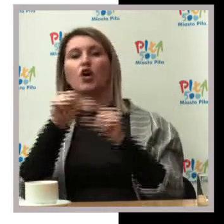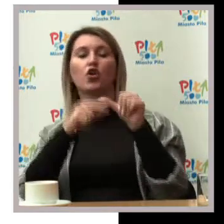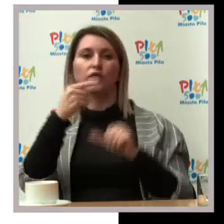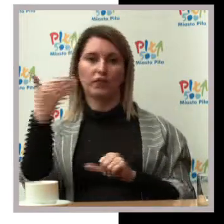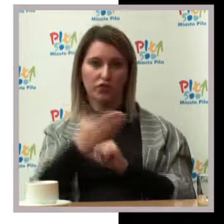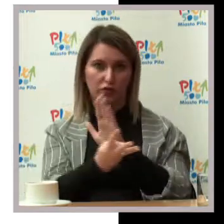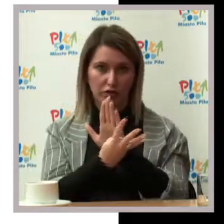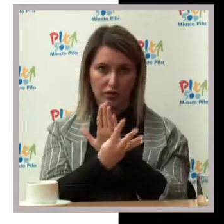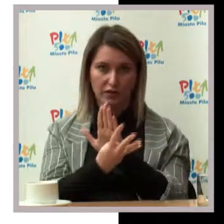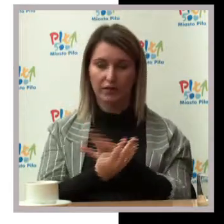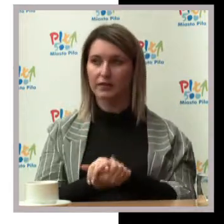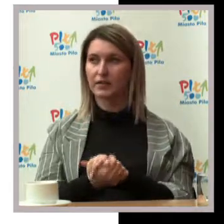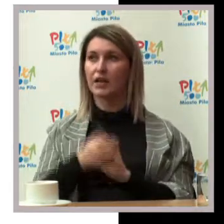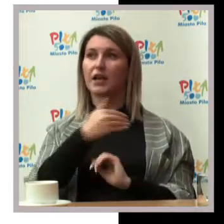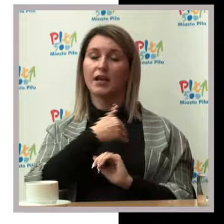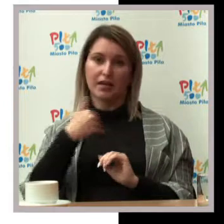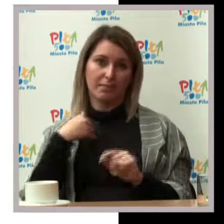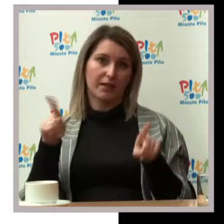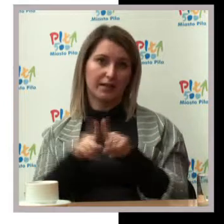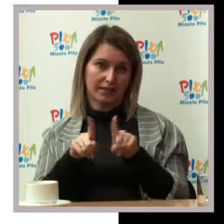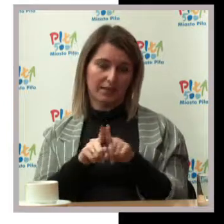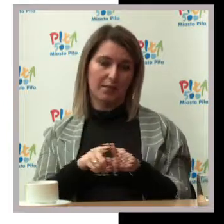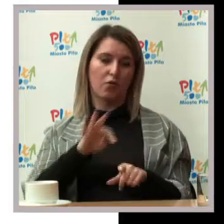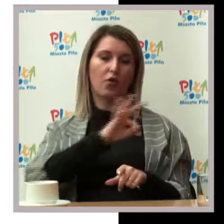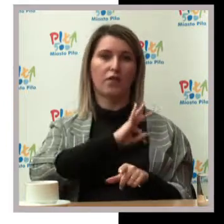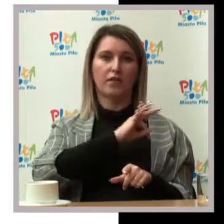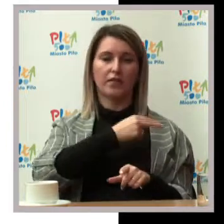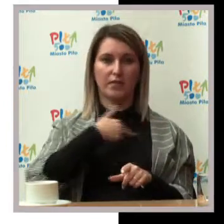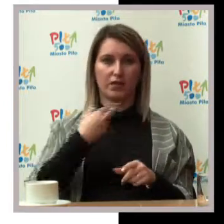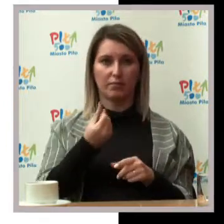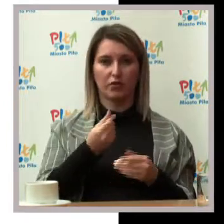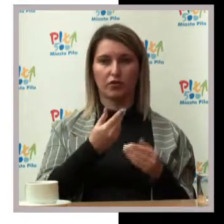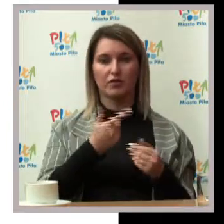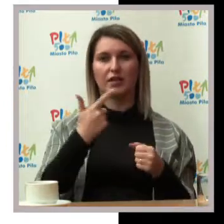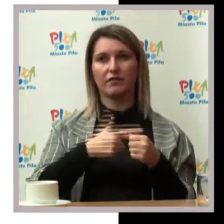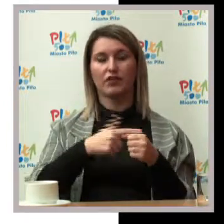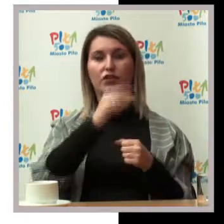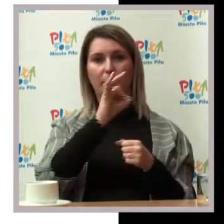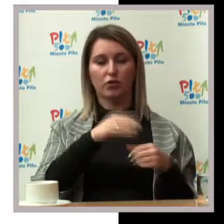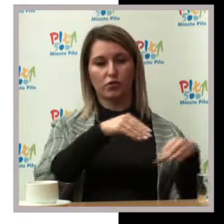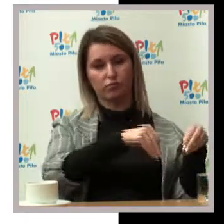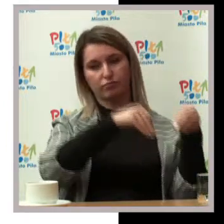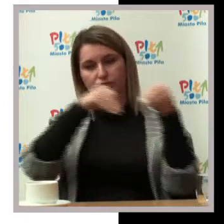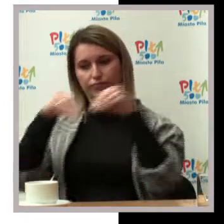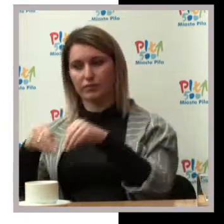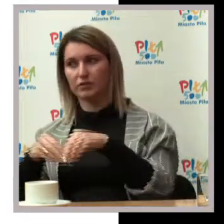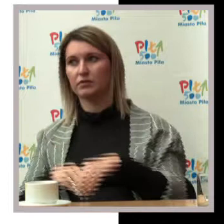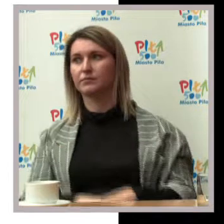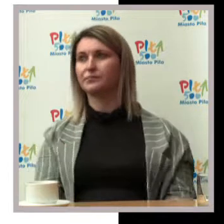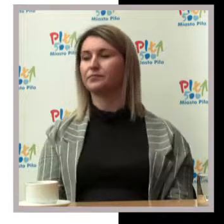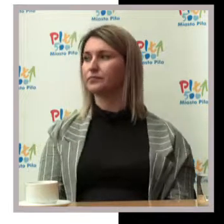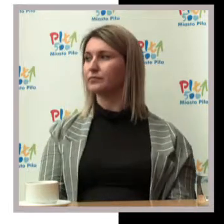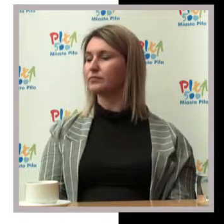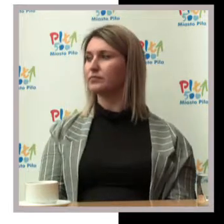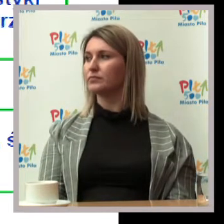2019. W związku z tym my jako partner również swoje środki finansowe w postaci 20% finalizacji tego projektu